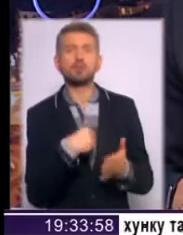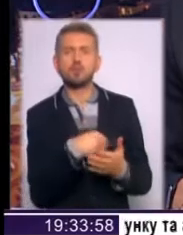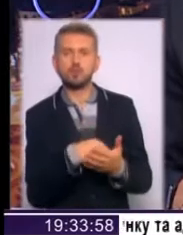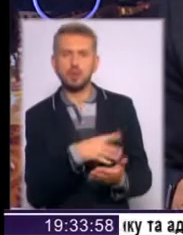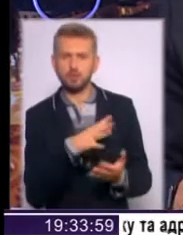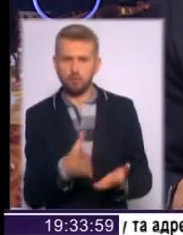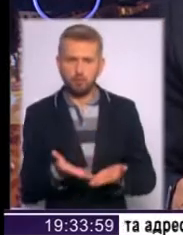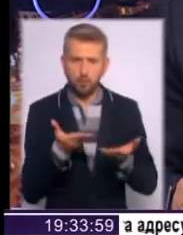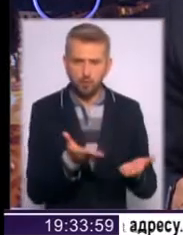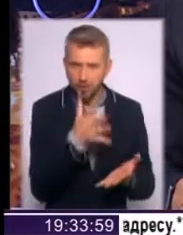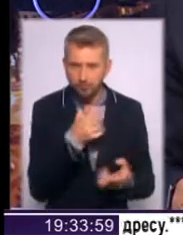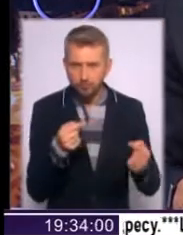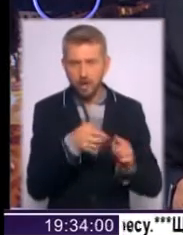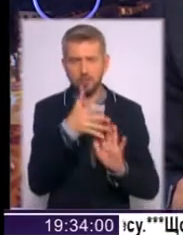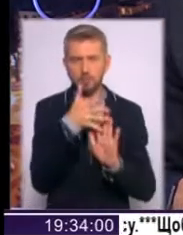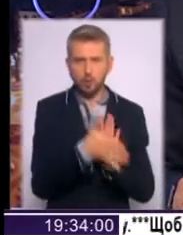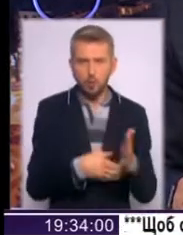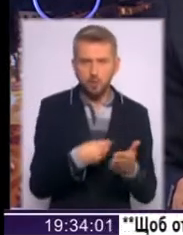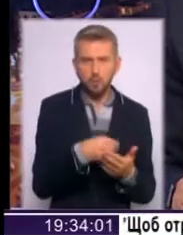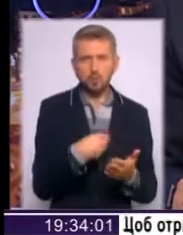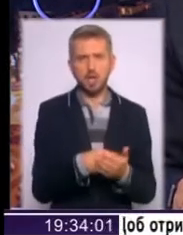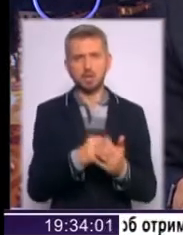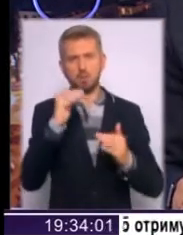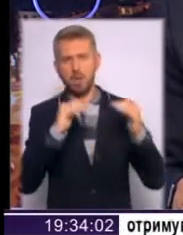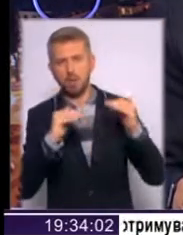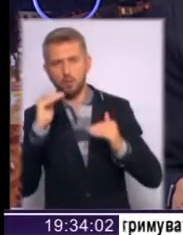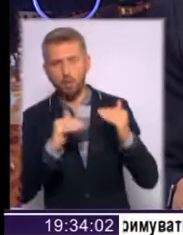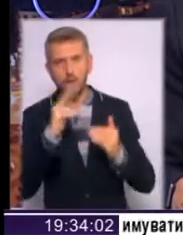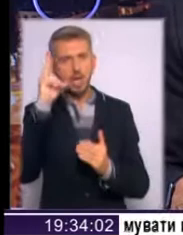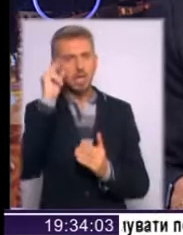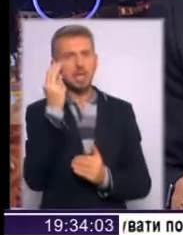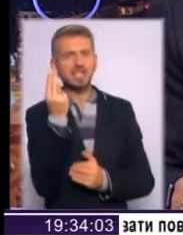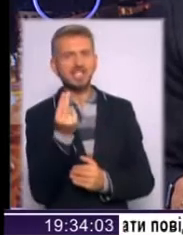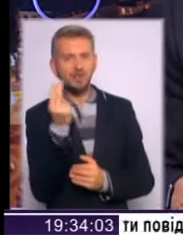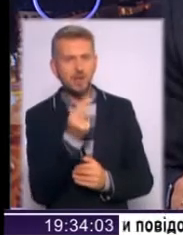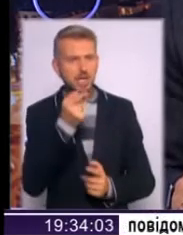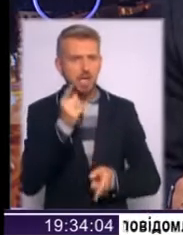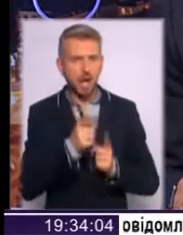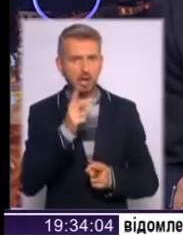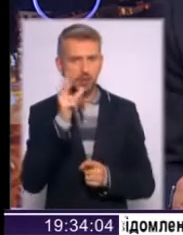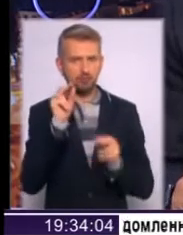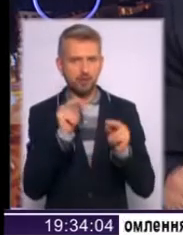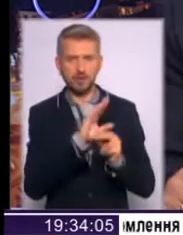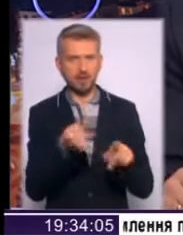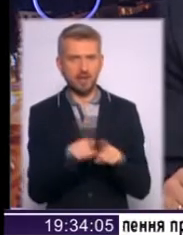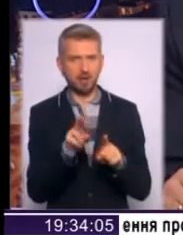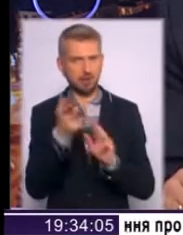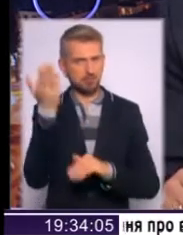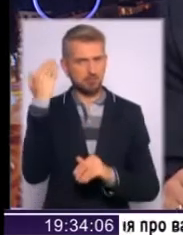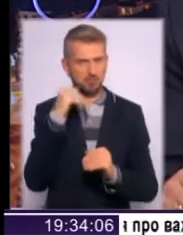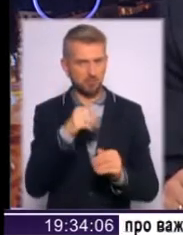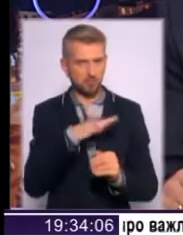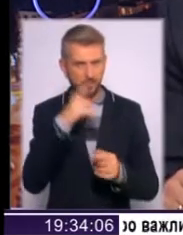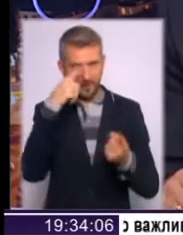поданий вчасно, що він прозорий, що він збалансований, що цифри реальні, чесні, не надуті, як минулі роки. Але є психологічний